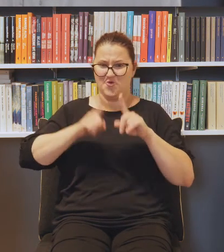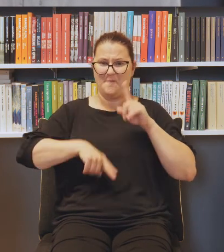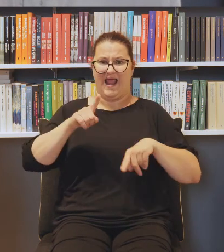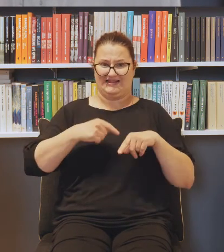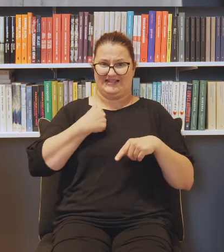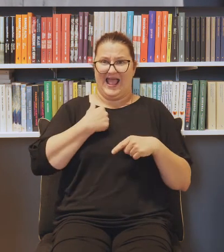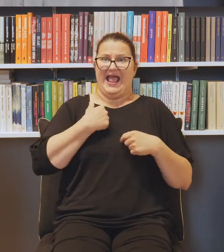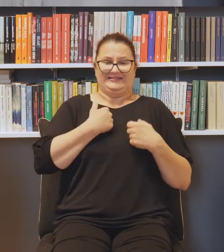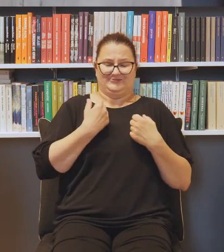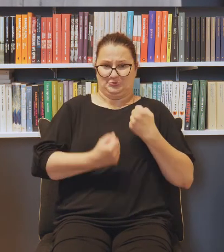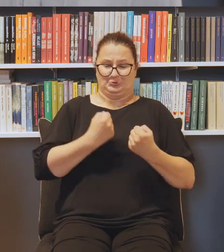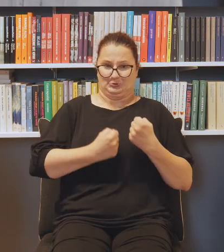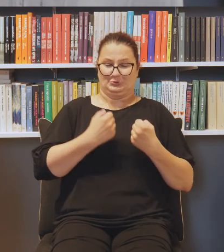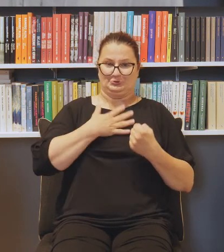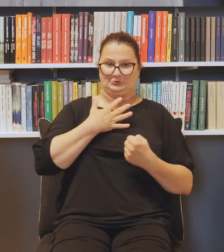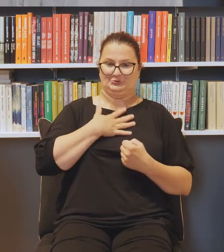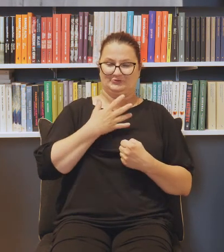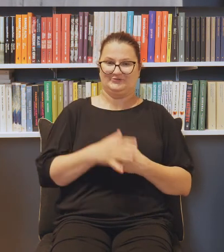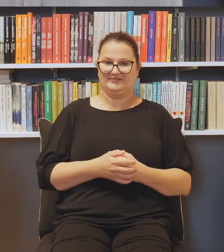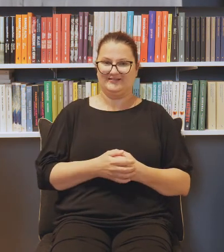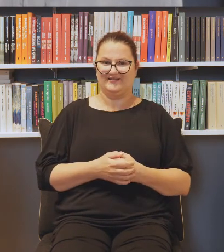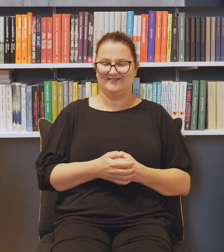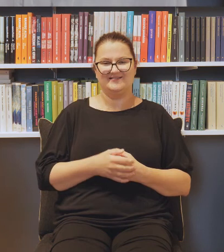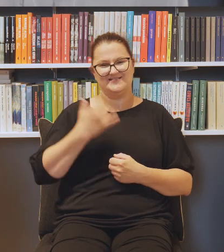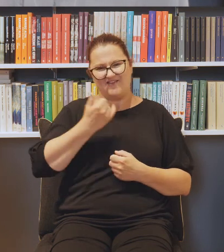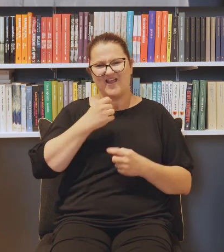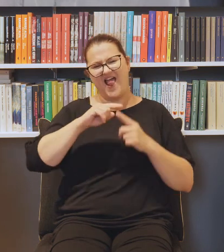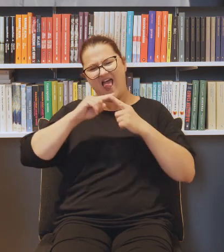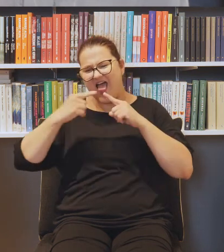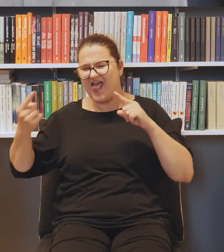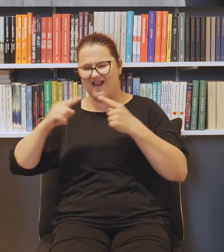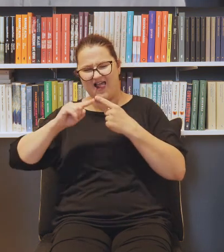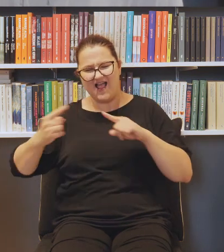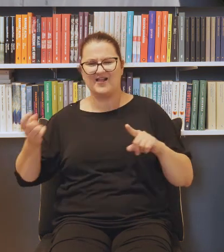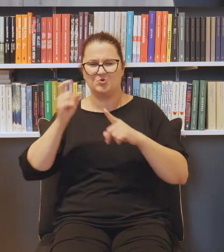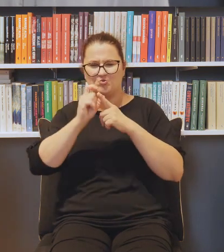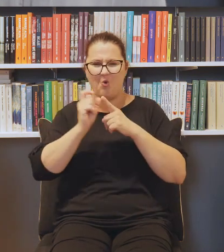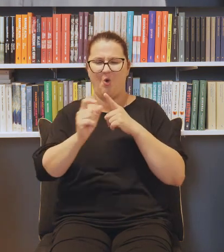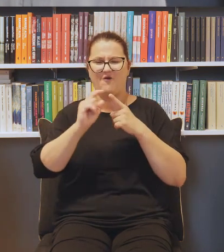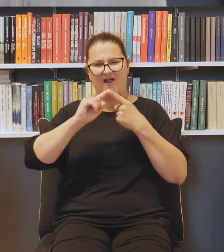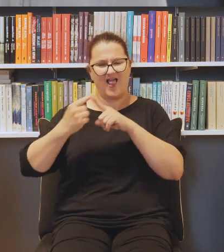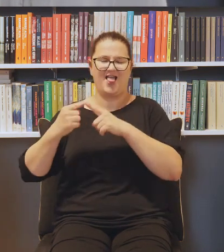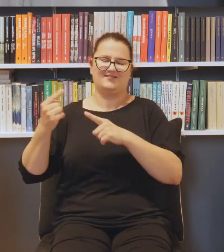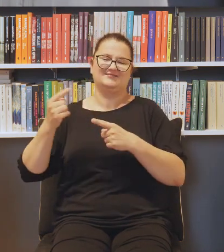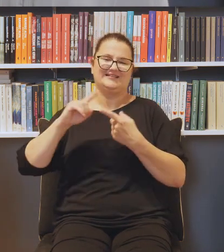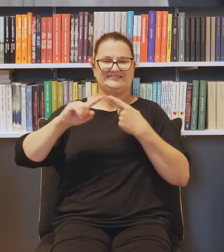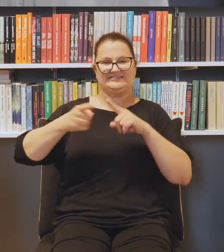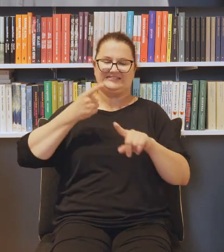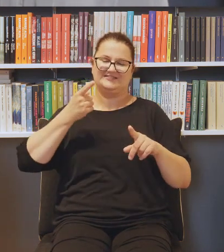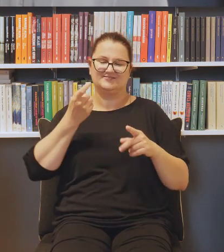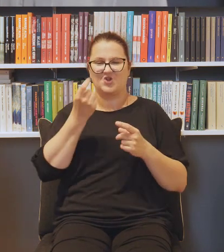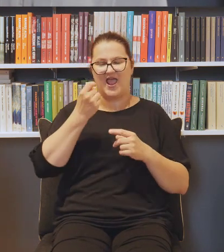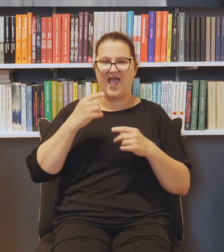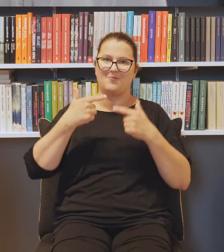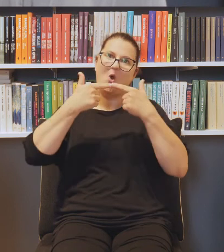trudniej, myślę. To znaczy jakoś tak wywijają mi się te wszystkie te słowa i tak piszę takim stylem takim